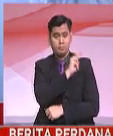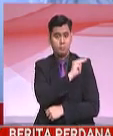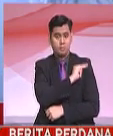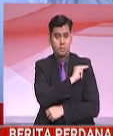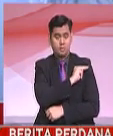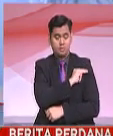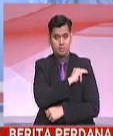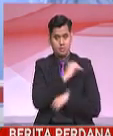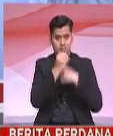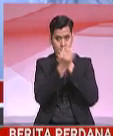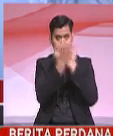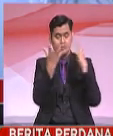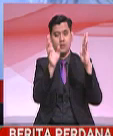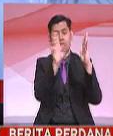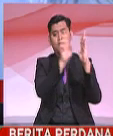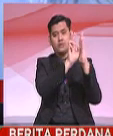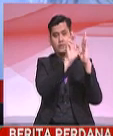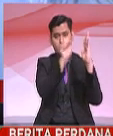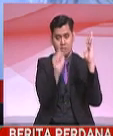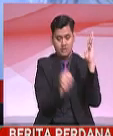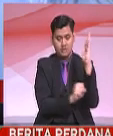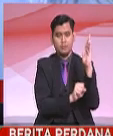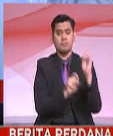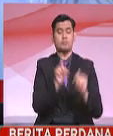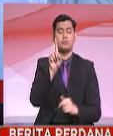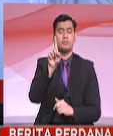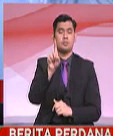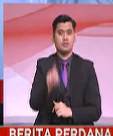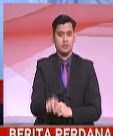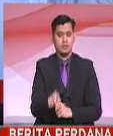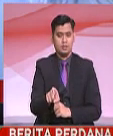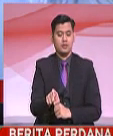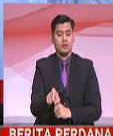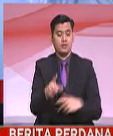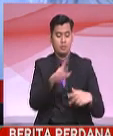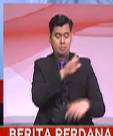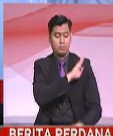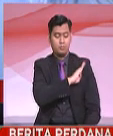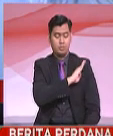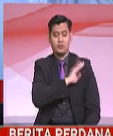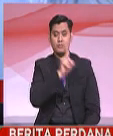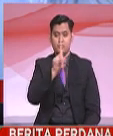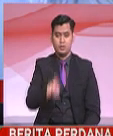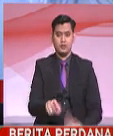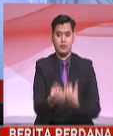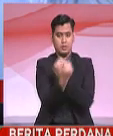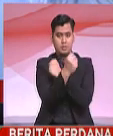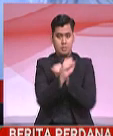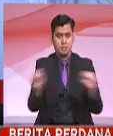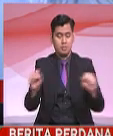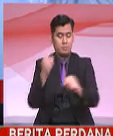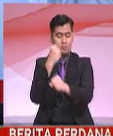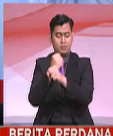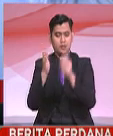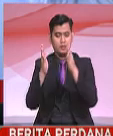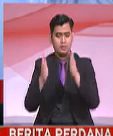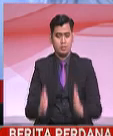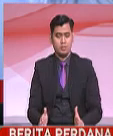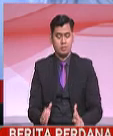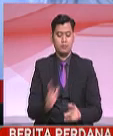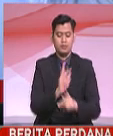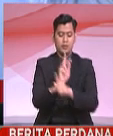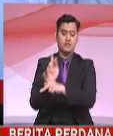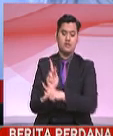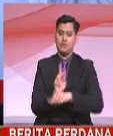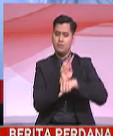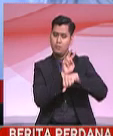berkata, antara syarat itu ialah pengusaha Dobi berkenaan perlu menyediakan seorang pekerja yang bertindak menjaga dan memantau